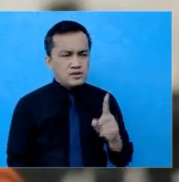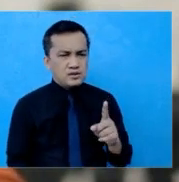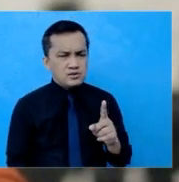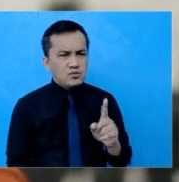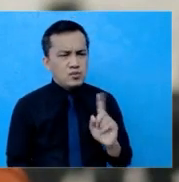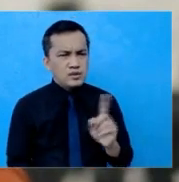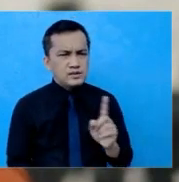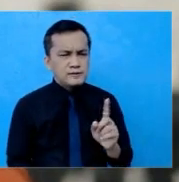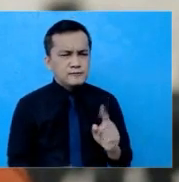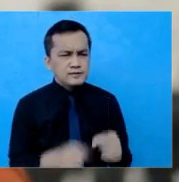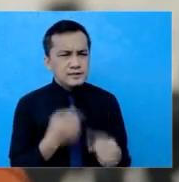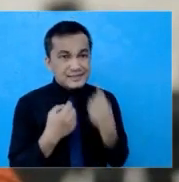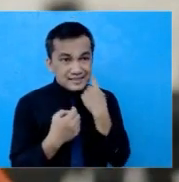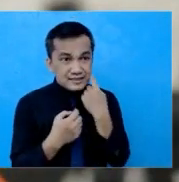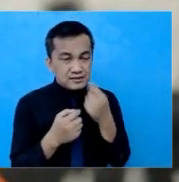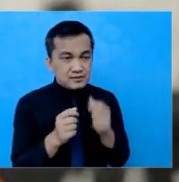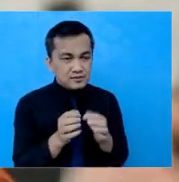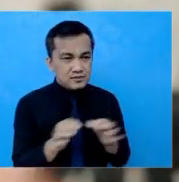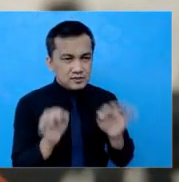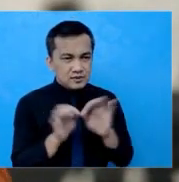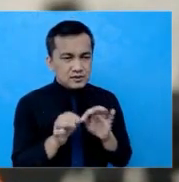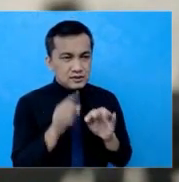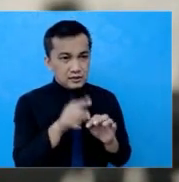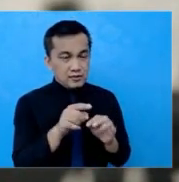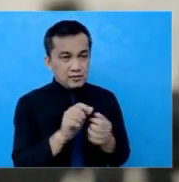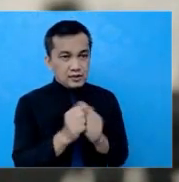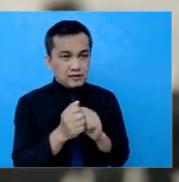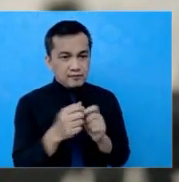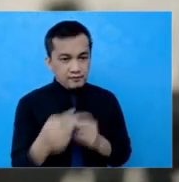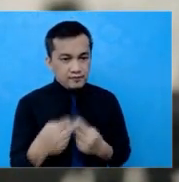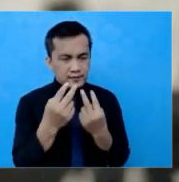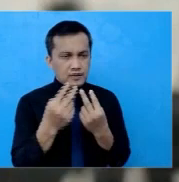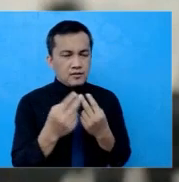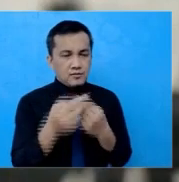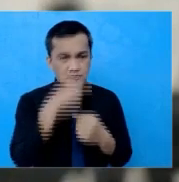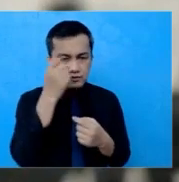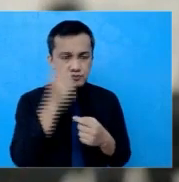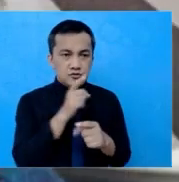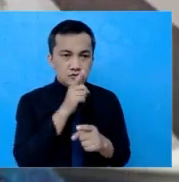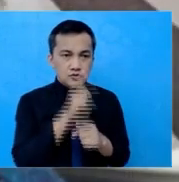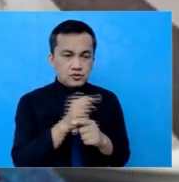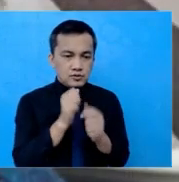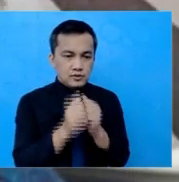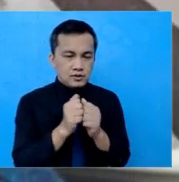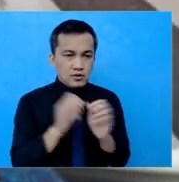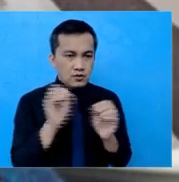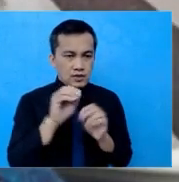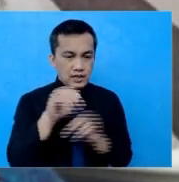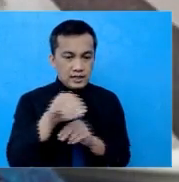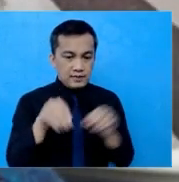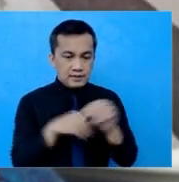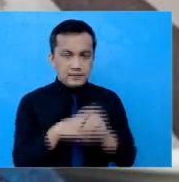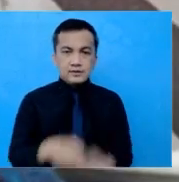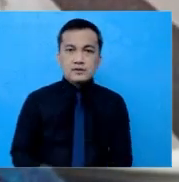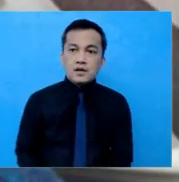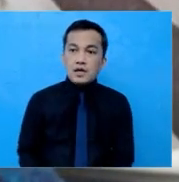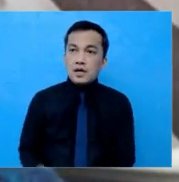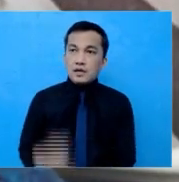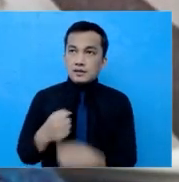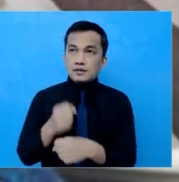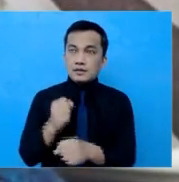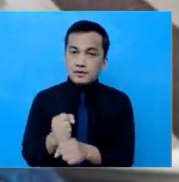recently ulit was because of the real meaning behind Walang Kapalit. Ginawa ko yung for doon sa